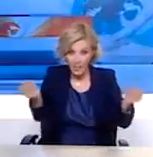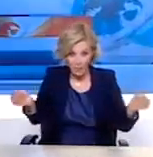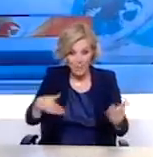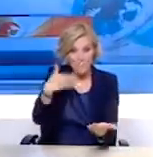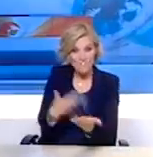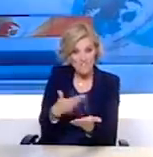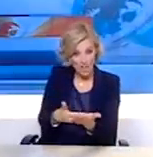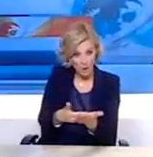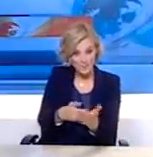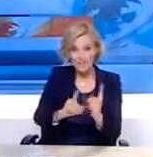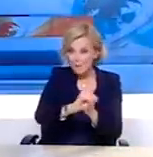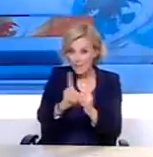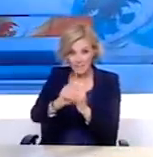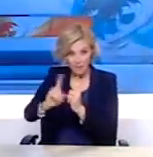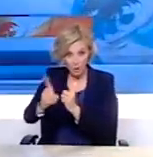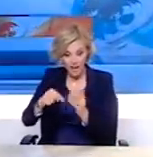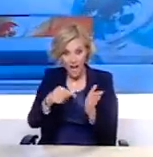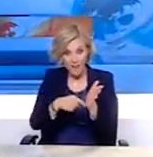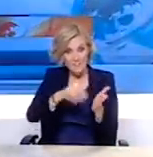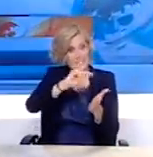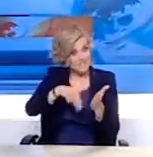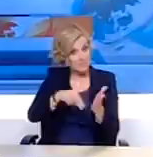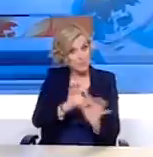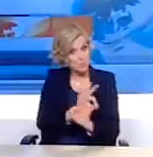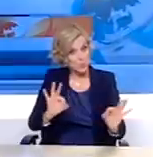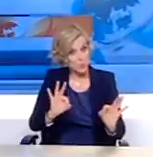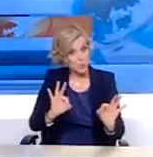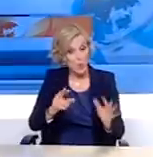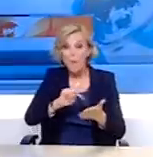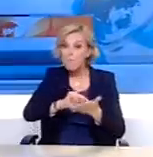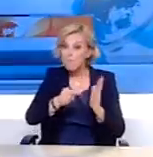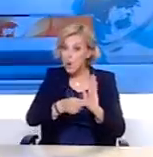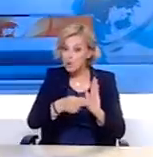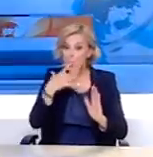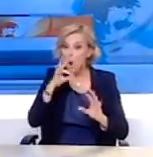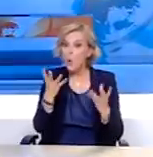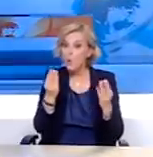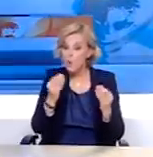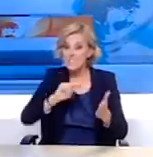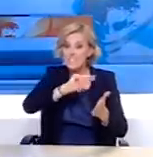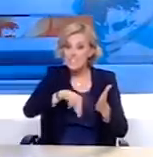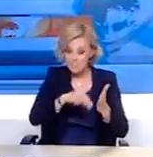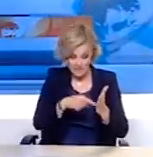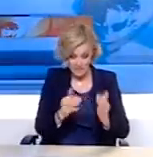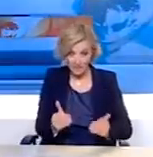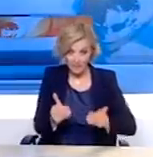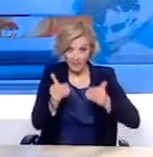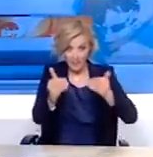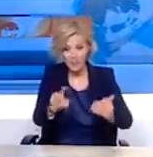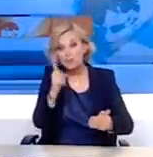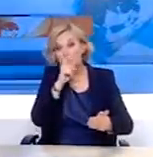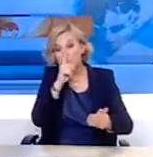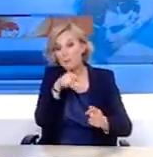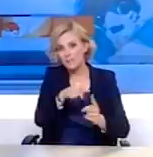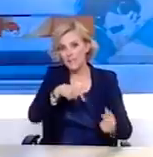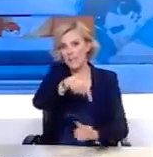διατεθεί σε εργαζομένους οι συμβάσεις εργασίας των οποίων έχουν ανασταλεί και να το πράξουν άμεσα εντός των επομένων